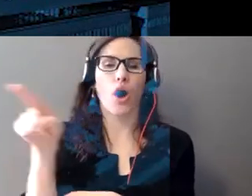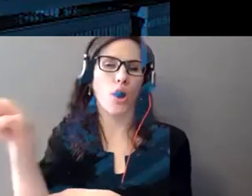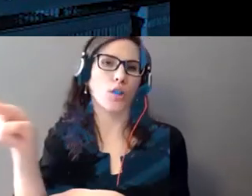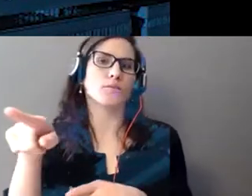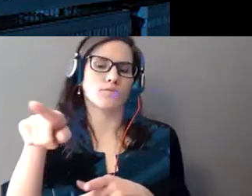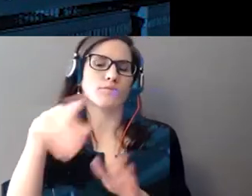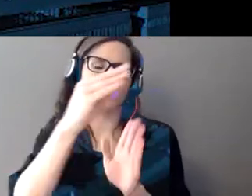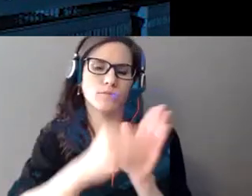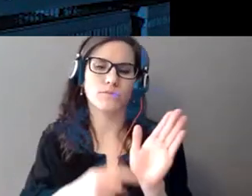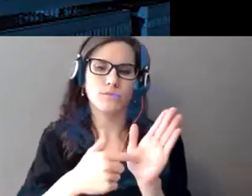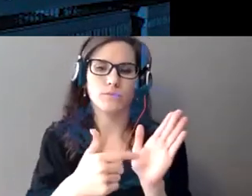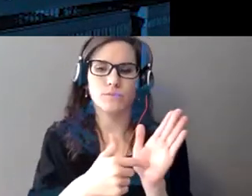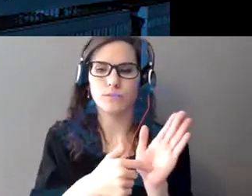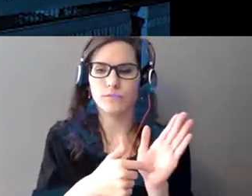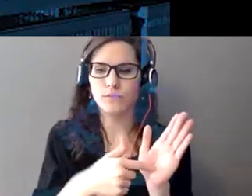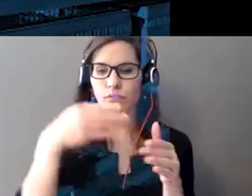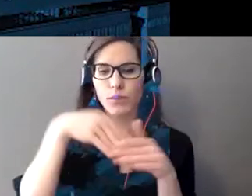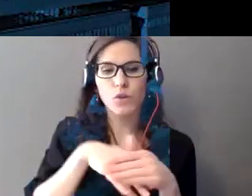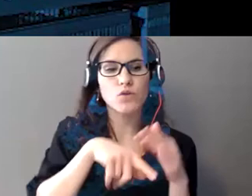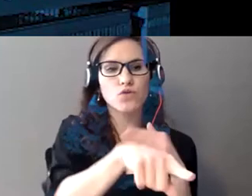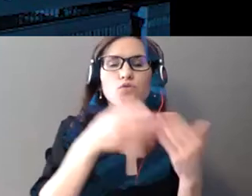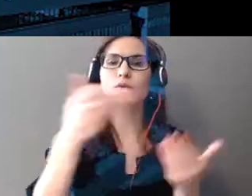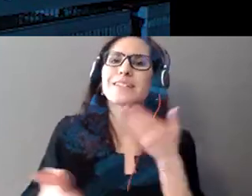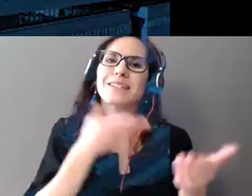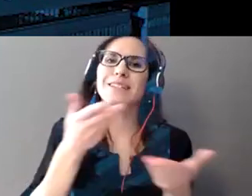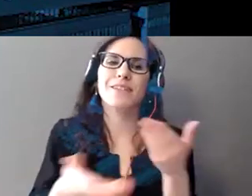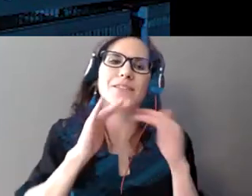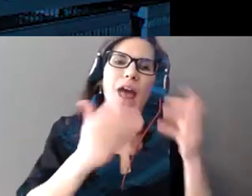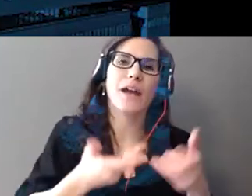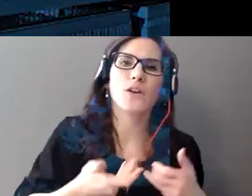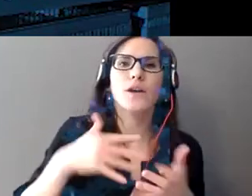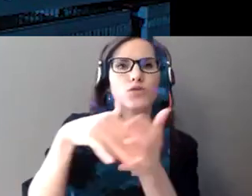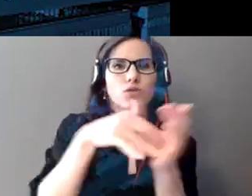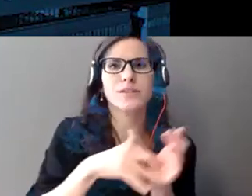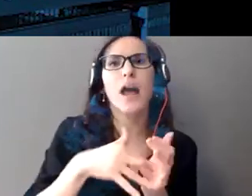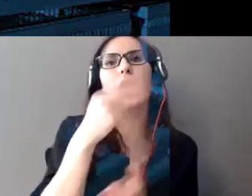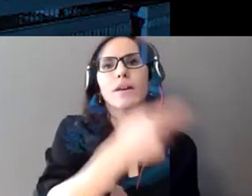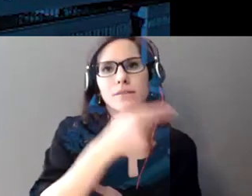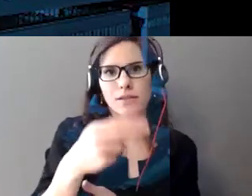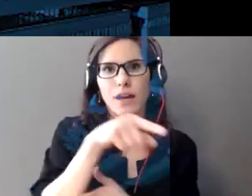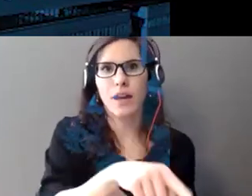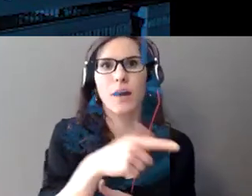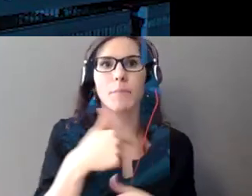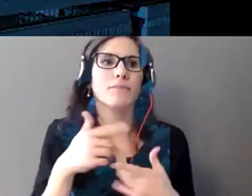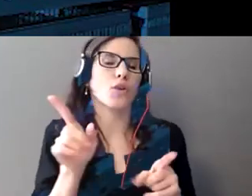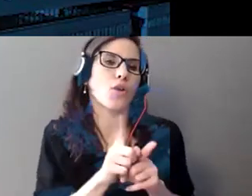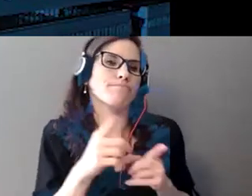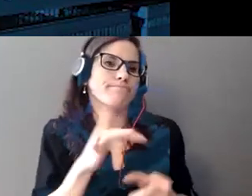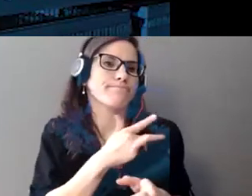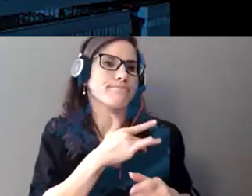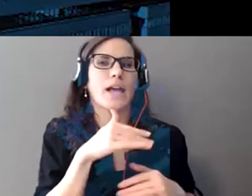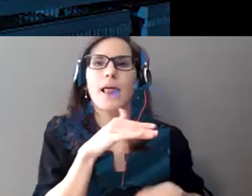sous le service d'accueil aux étudiants et étudiantes en situation de handicap les limites de l'accommodement qu'on pouvait mettre en place il fallait